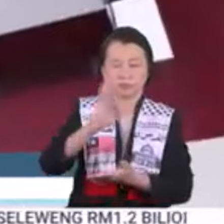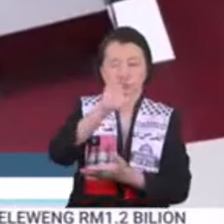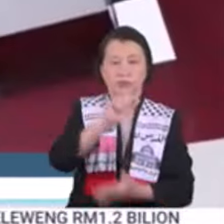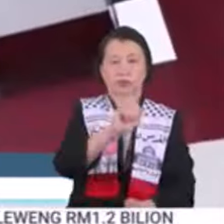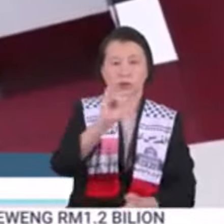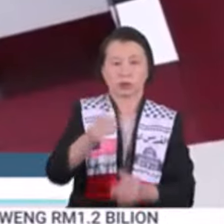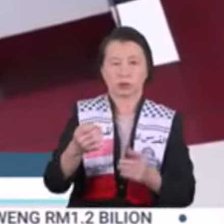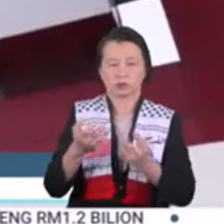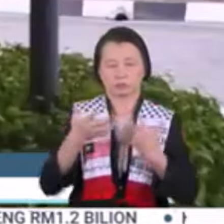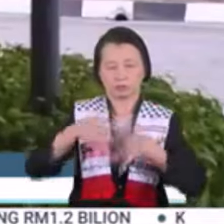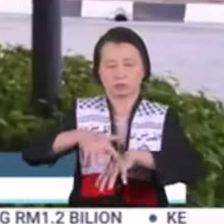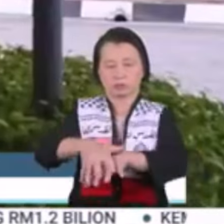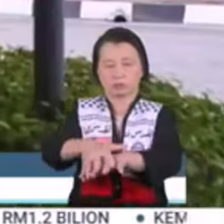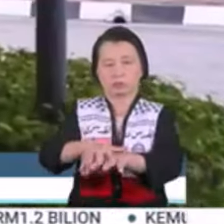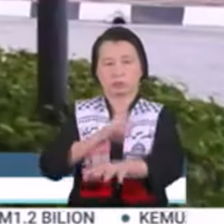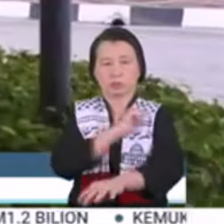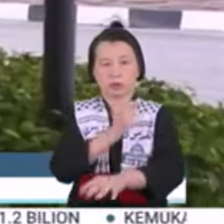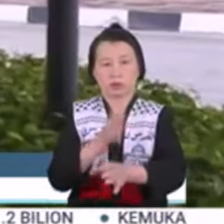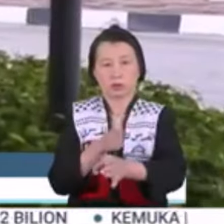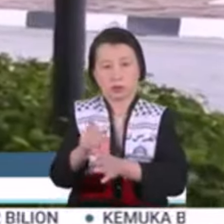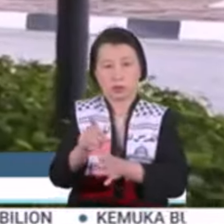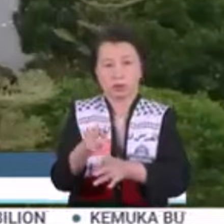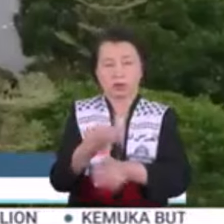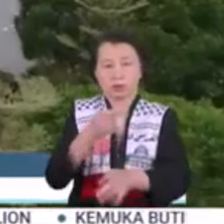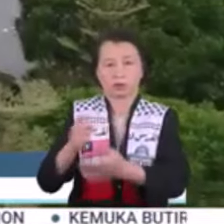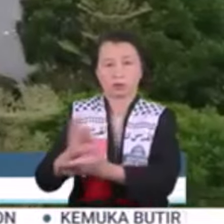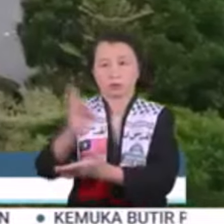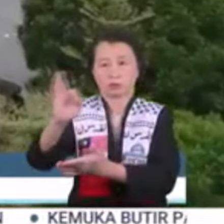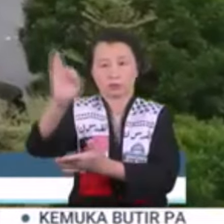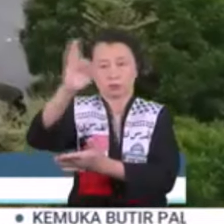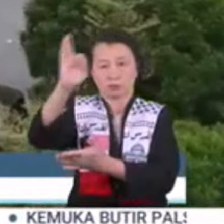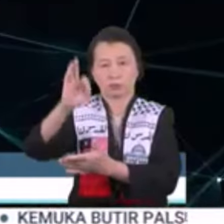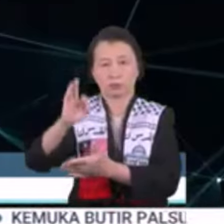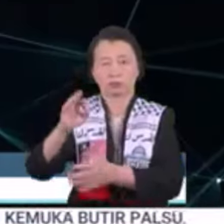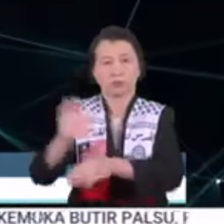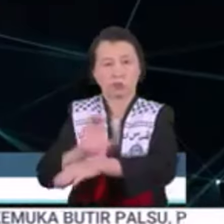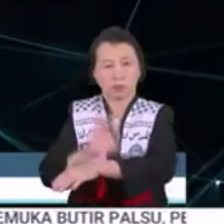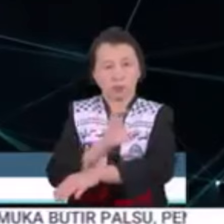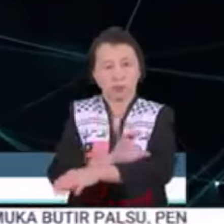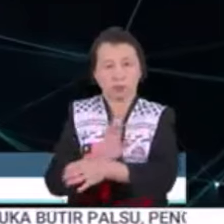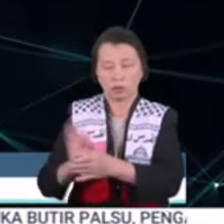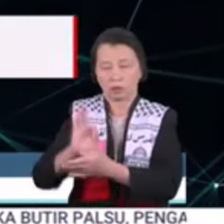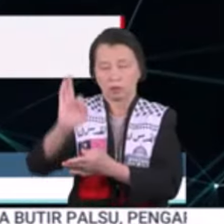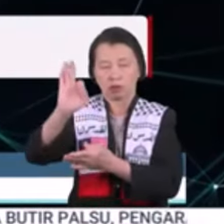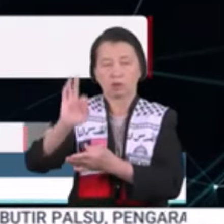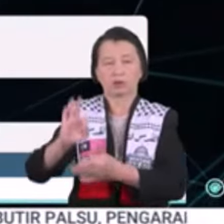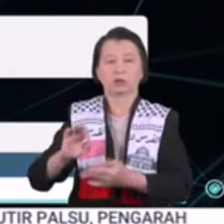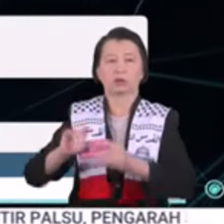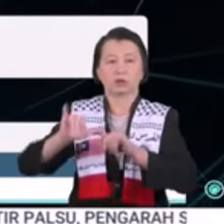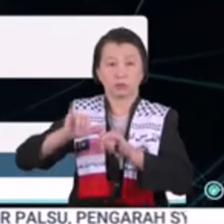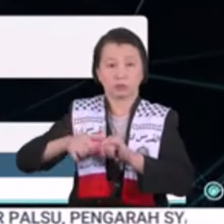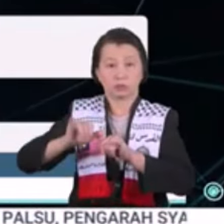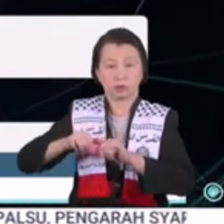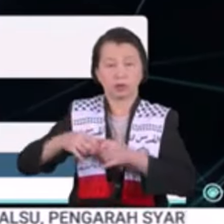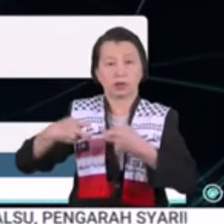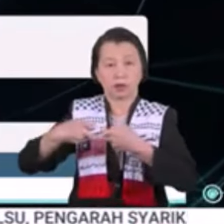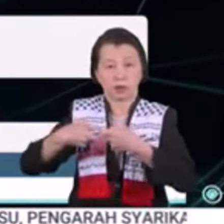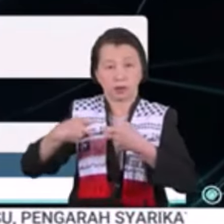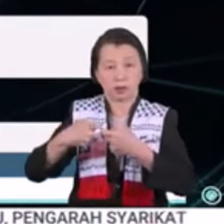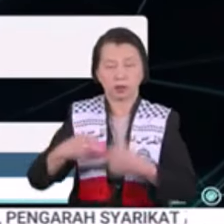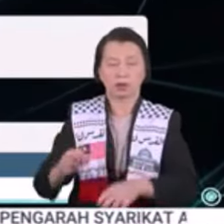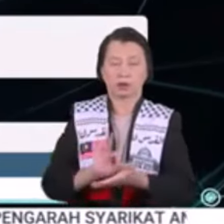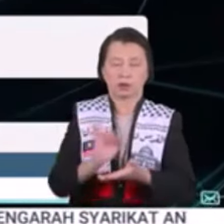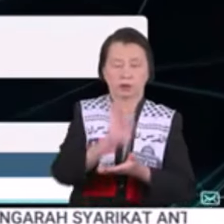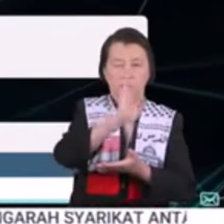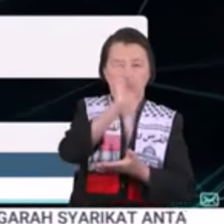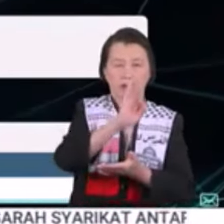menggembleng tenaga pakar dan ahli akademik dari Fakulti Komputeran, Fakulti Kejuruteraan Elektrik, Fakulti